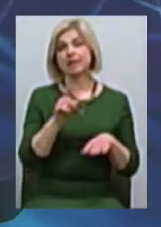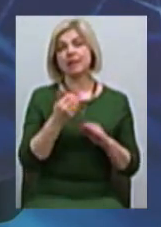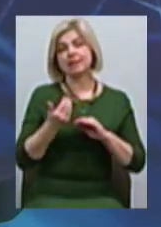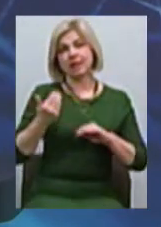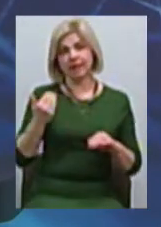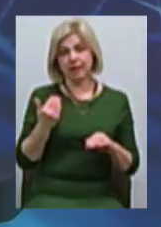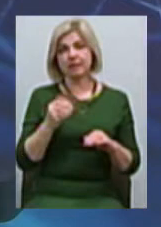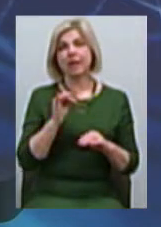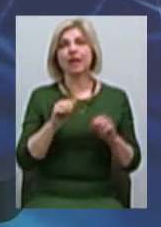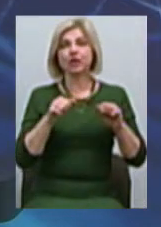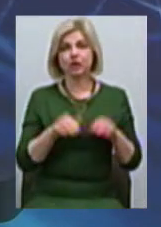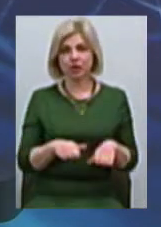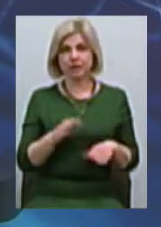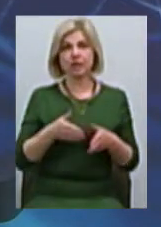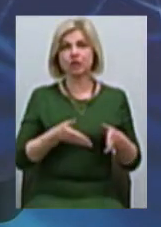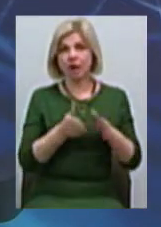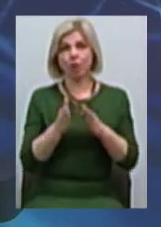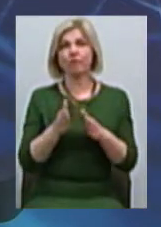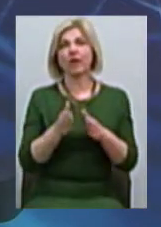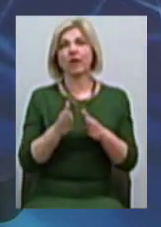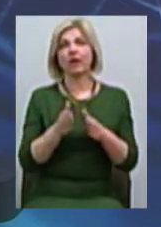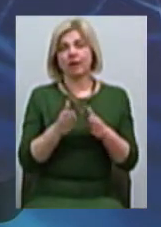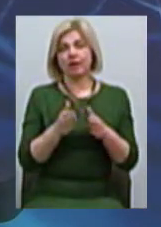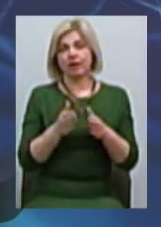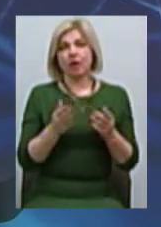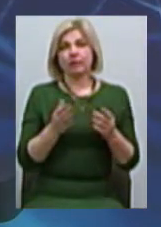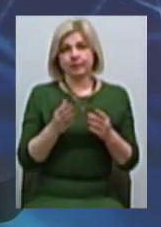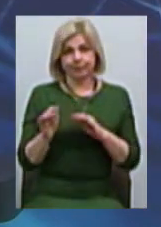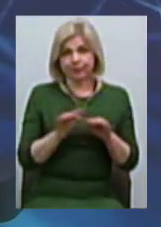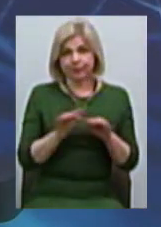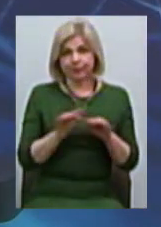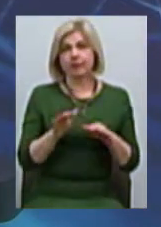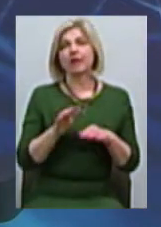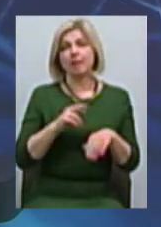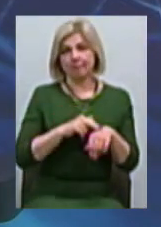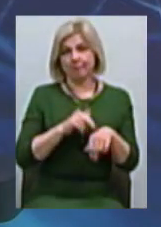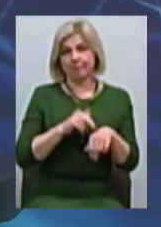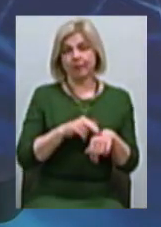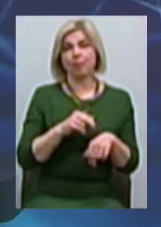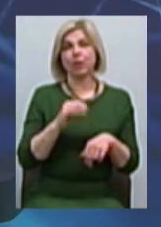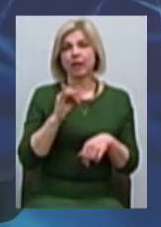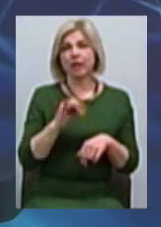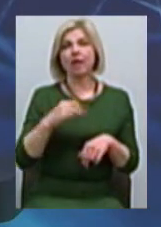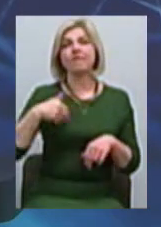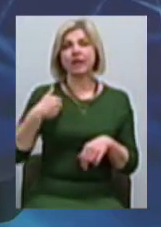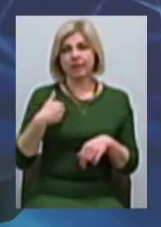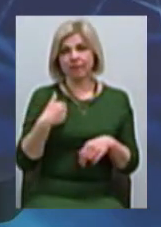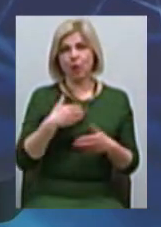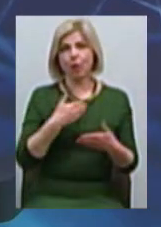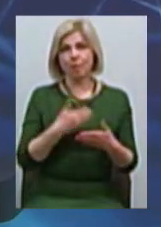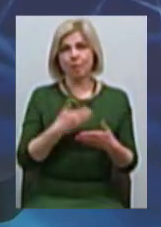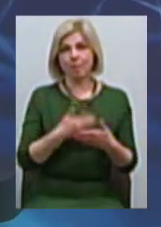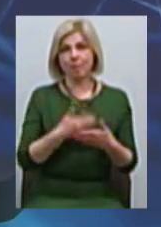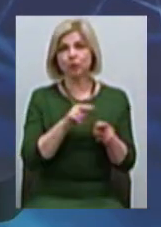заздалегідь і вирішуються шляхом превентивної діяльності Національної поліції, ефективного громадського контролю.